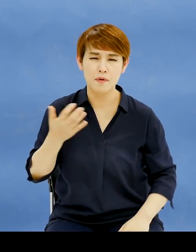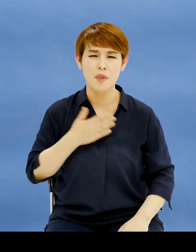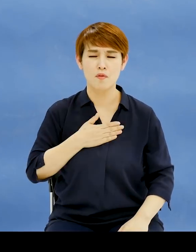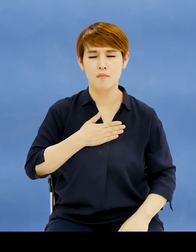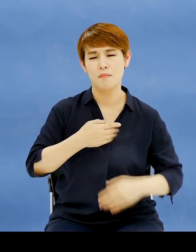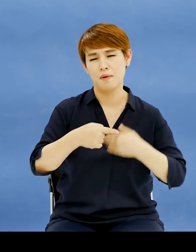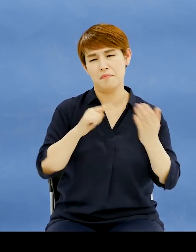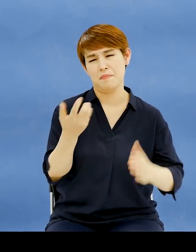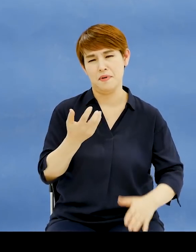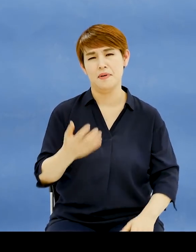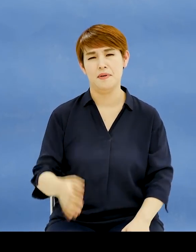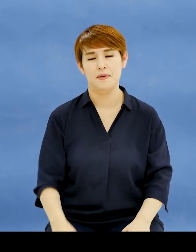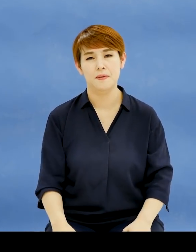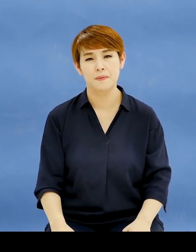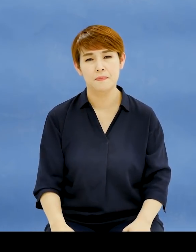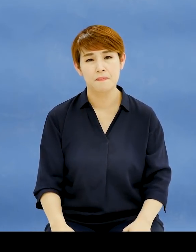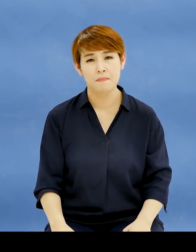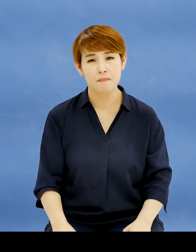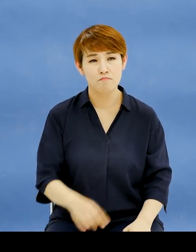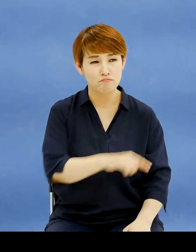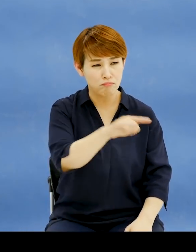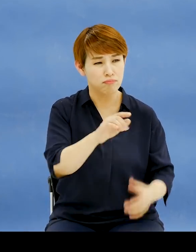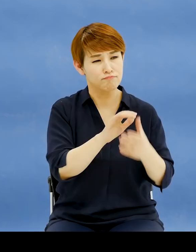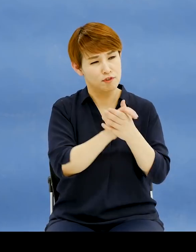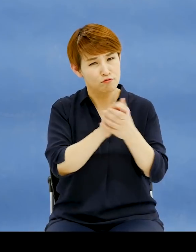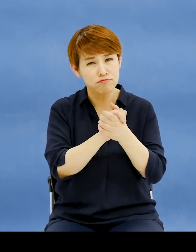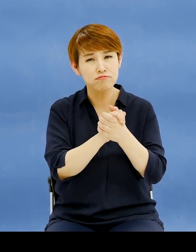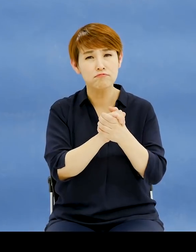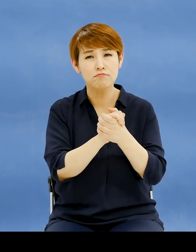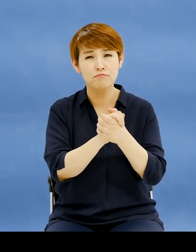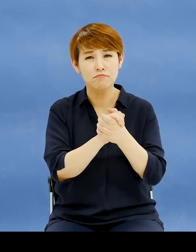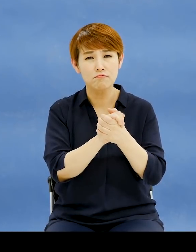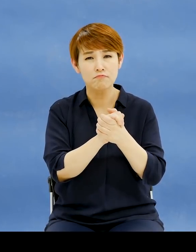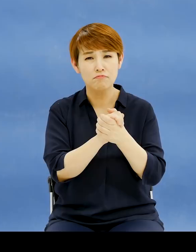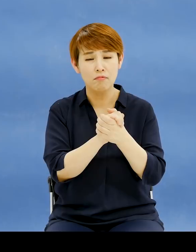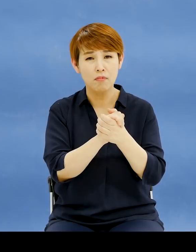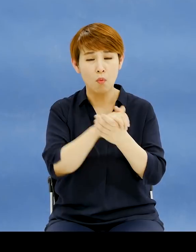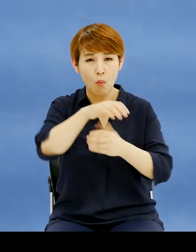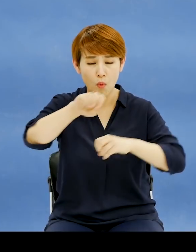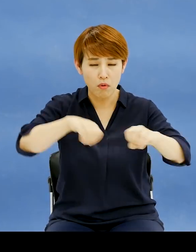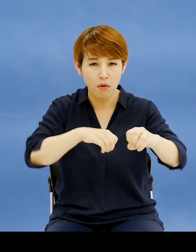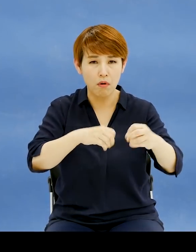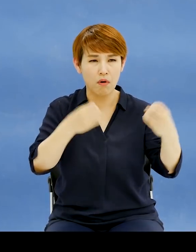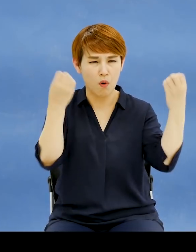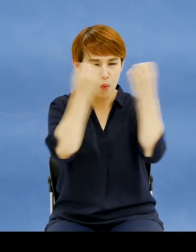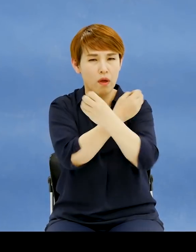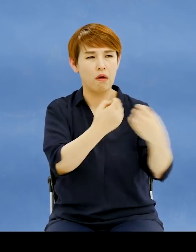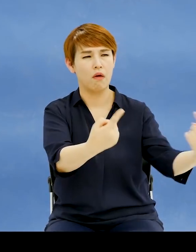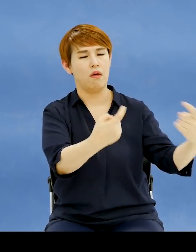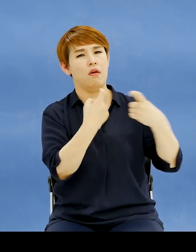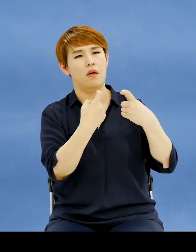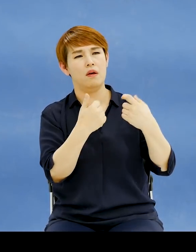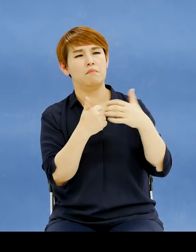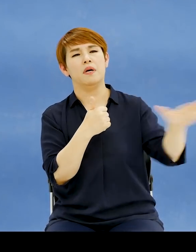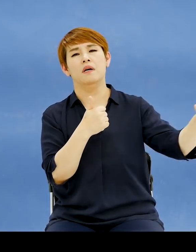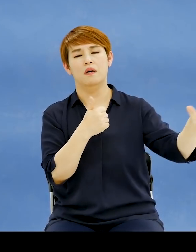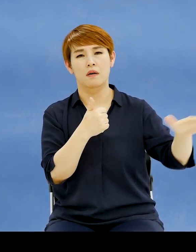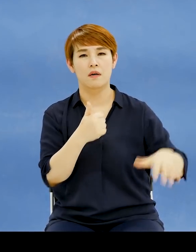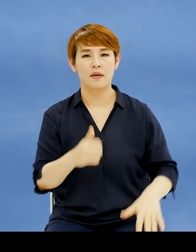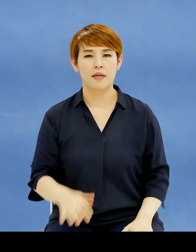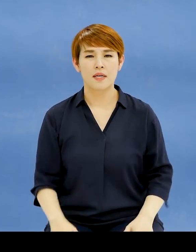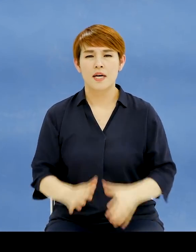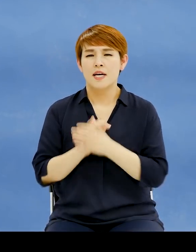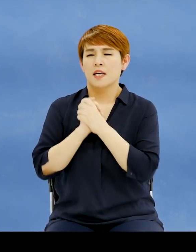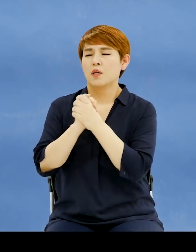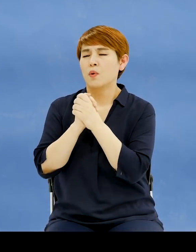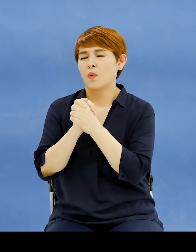어려우시고 저도 그럼요. 어려웠어요. 그럼요. 이렇게 친구라고 해놓고 그래서 진짜 또 이제 예전처럼